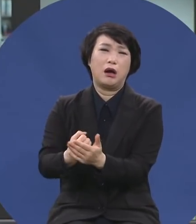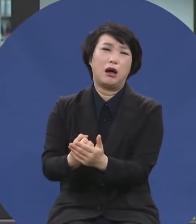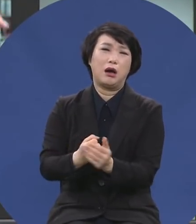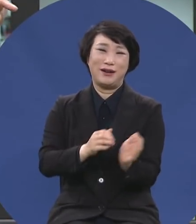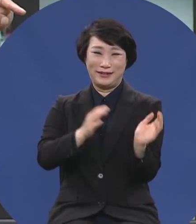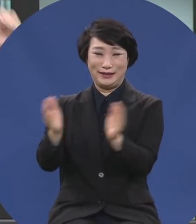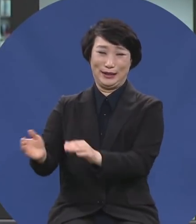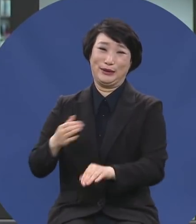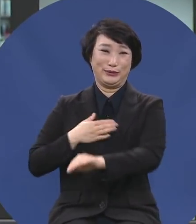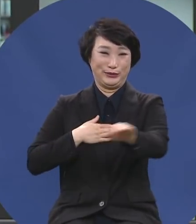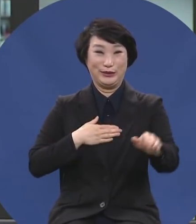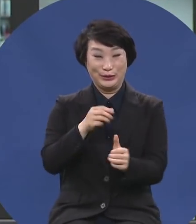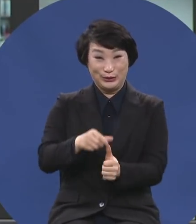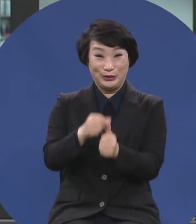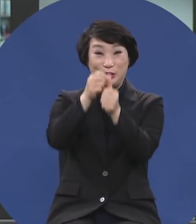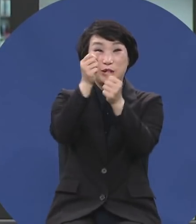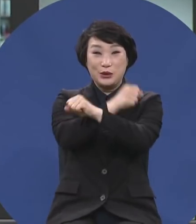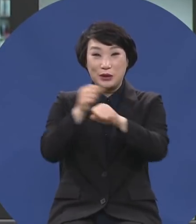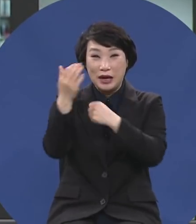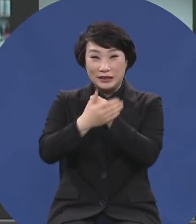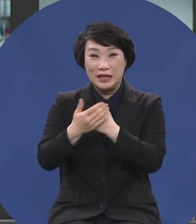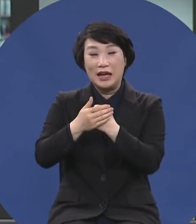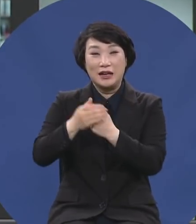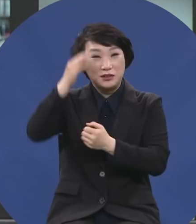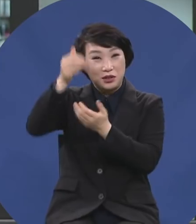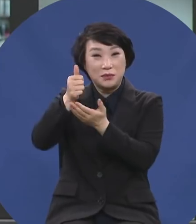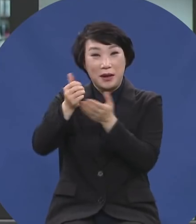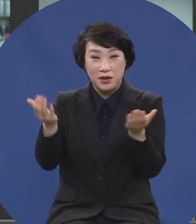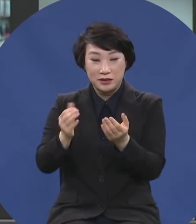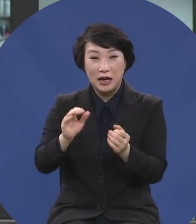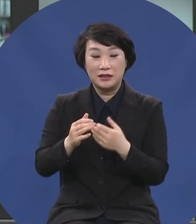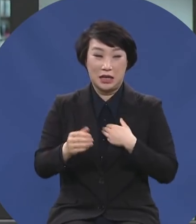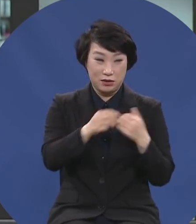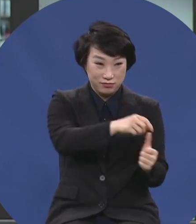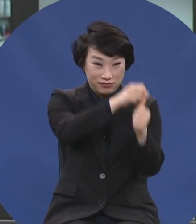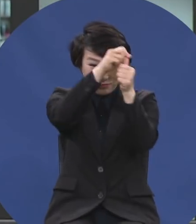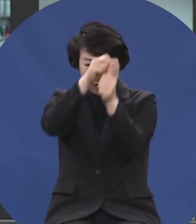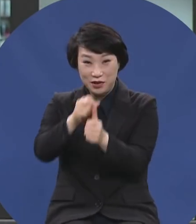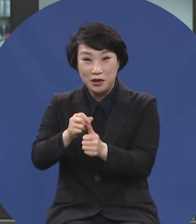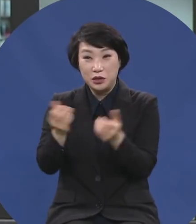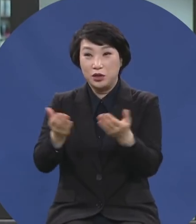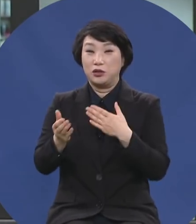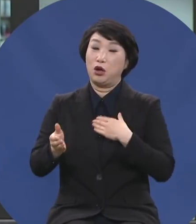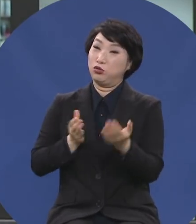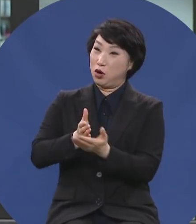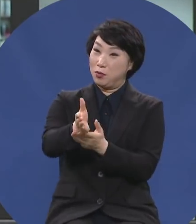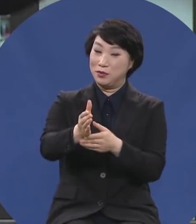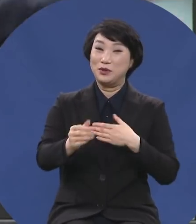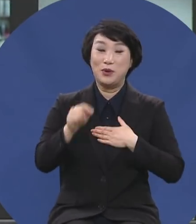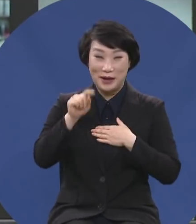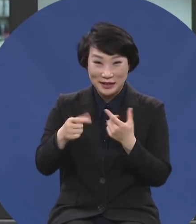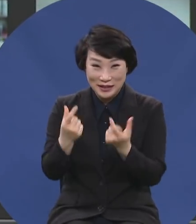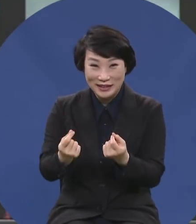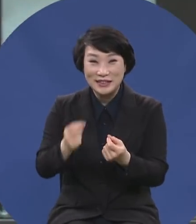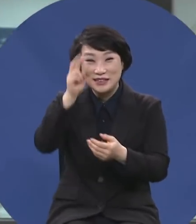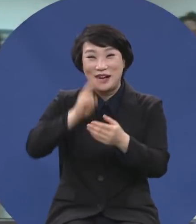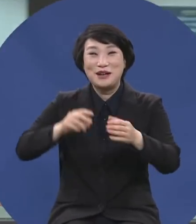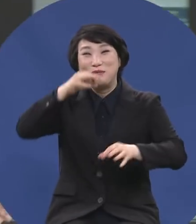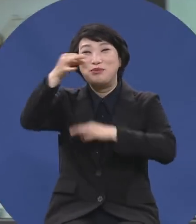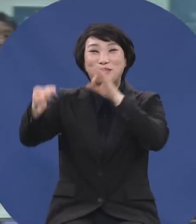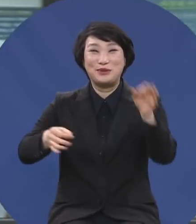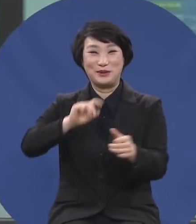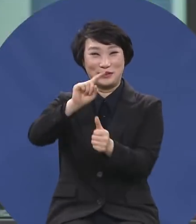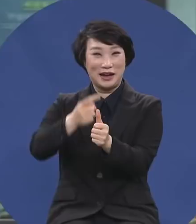우리는 구속의 은총과 성령의 역사로 살게 된 사건이 화제가 되면 그런 찬양을 부르게 돼 있다 이